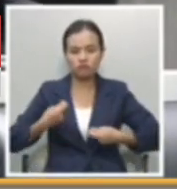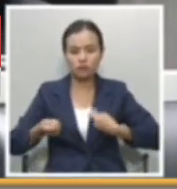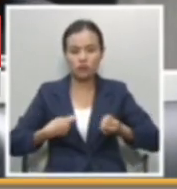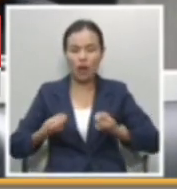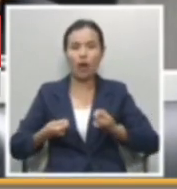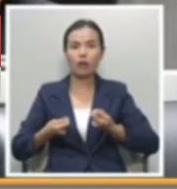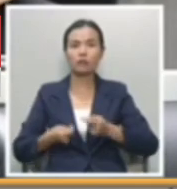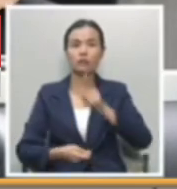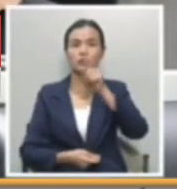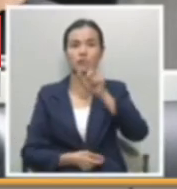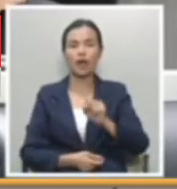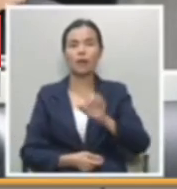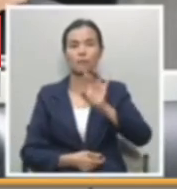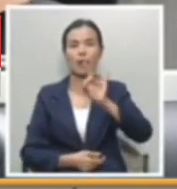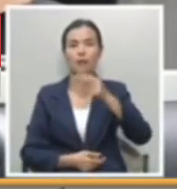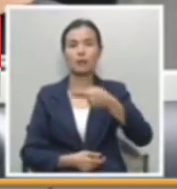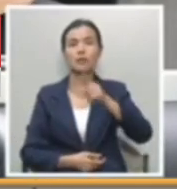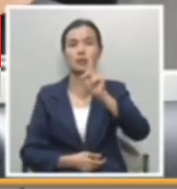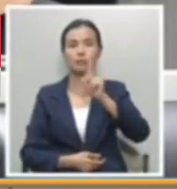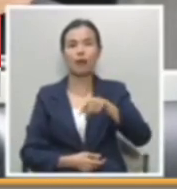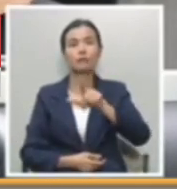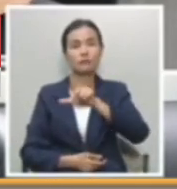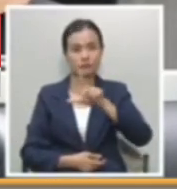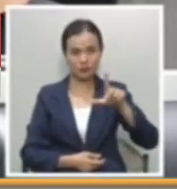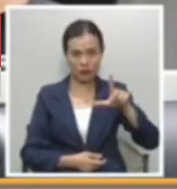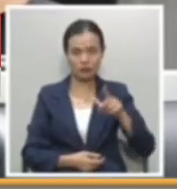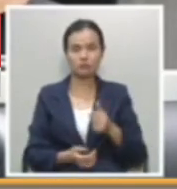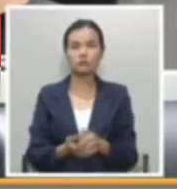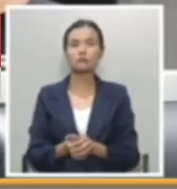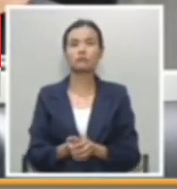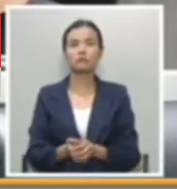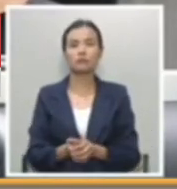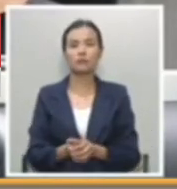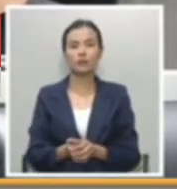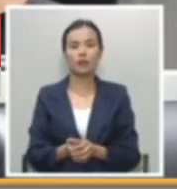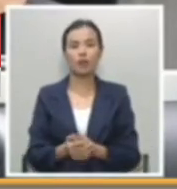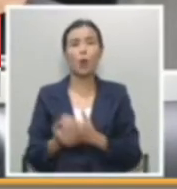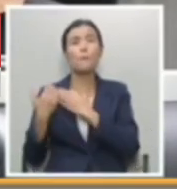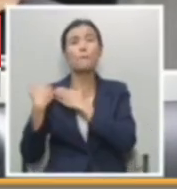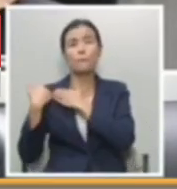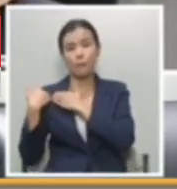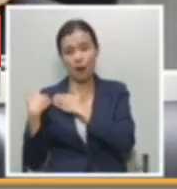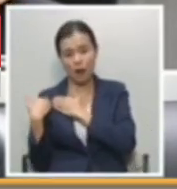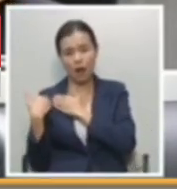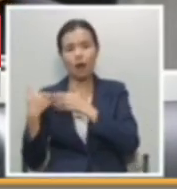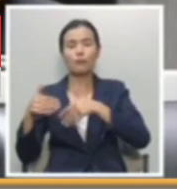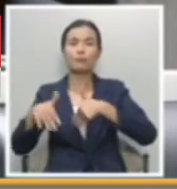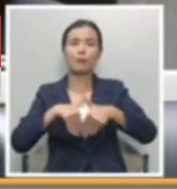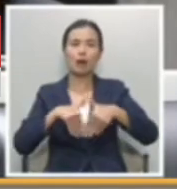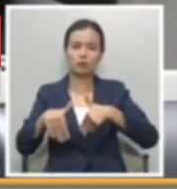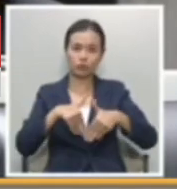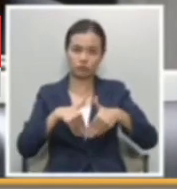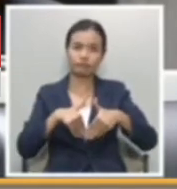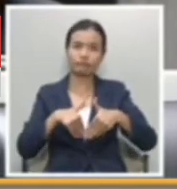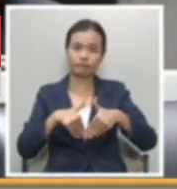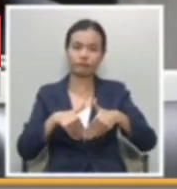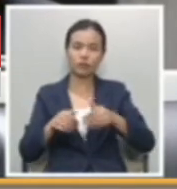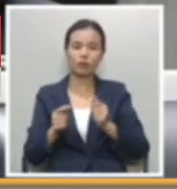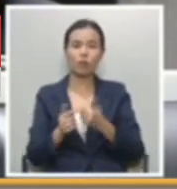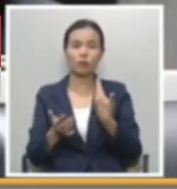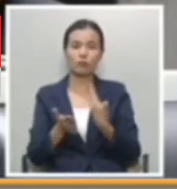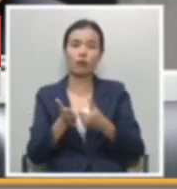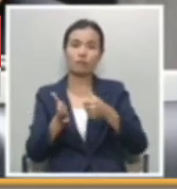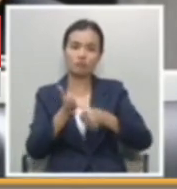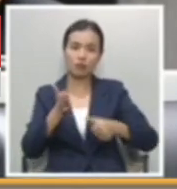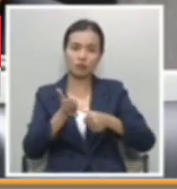าณ 181,000 ล้านเนี่ยมันจะต้องผลักเป็นภาระของพี่น้องประชาชนที่มากขึ้นนั่นคือการเก็บภาษี